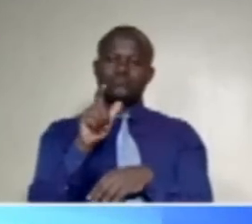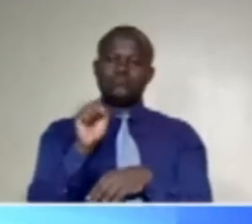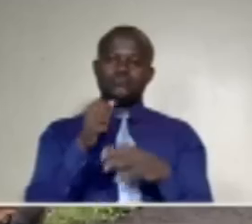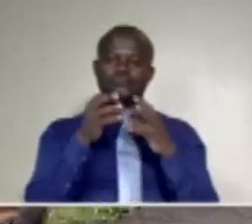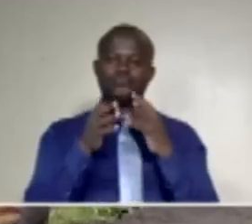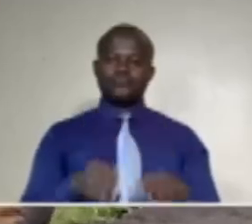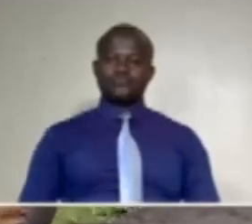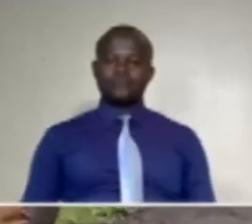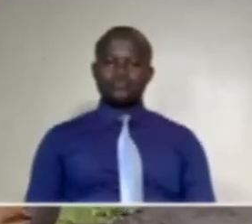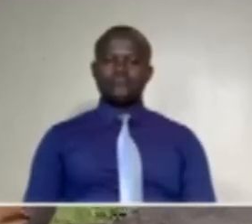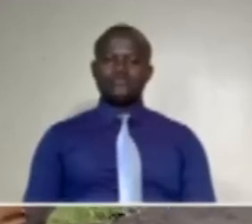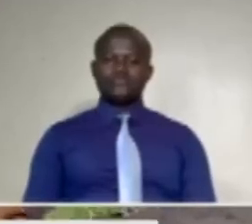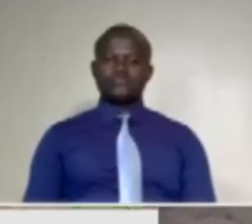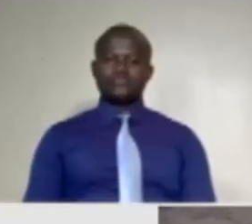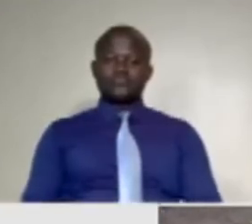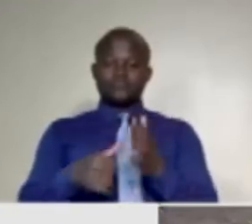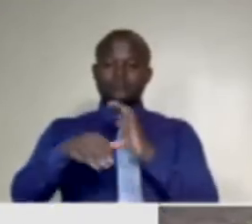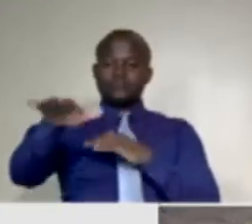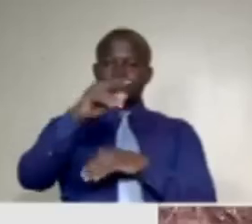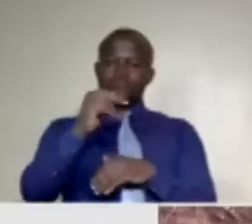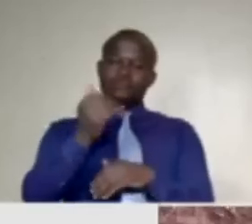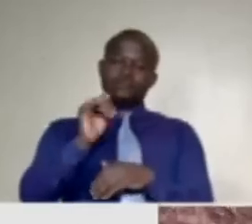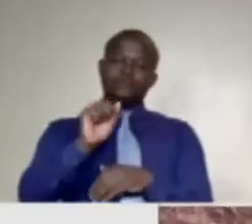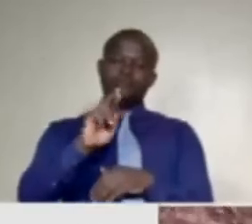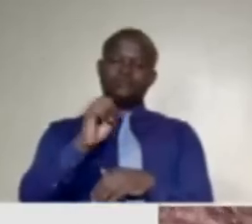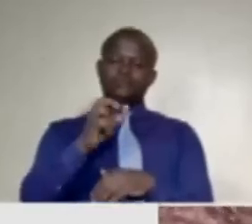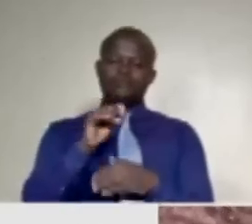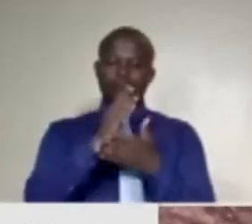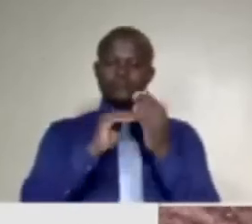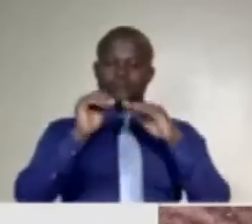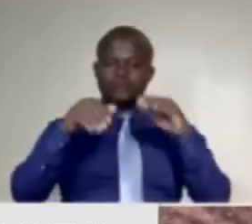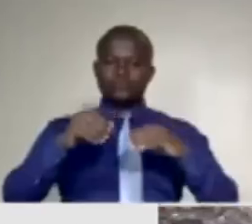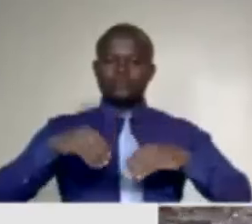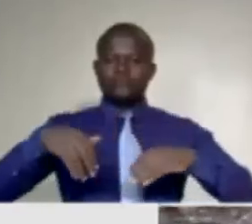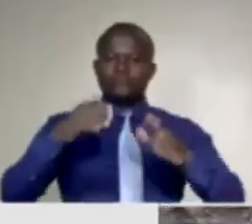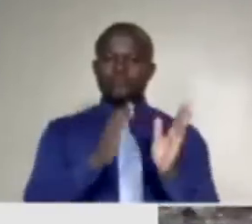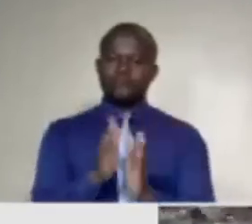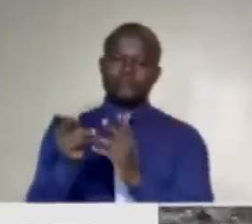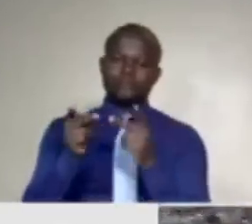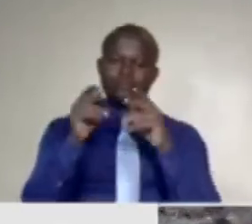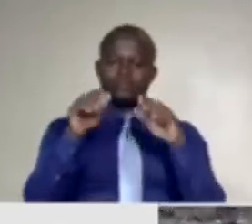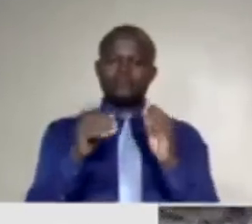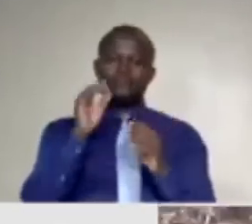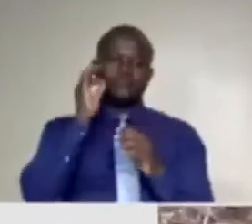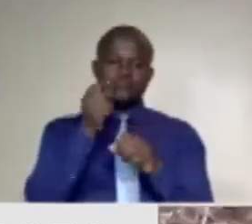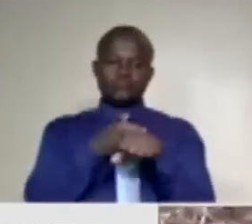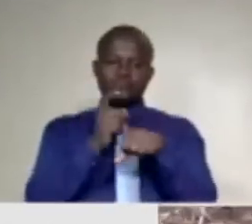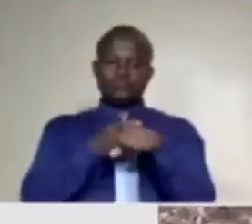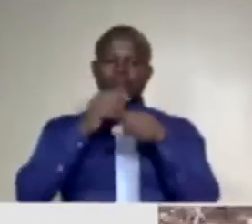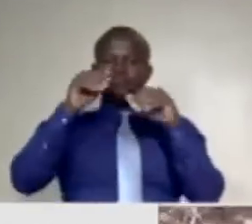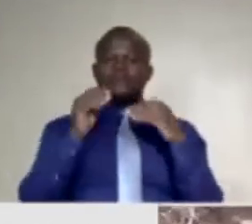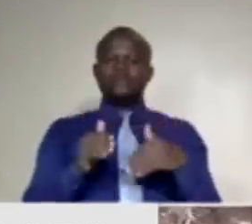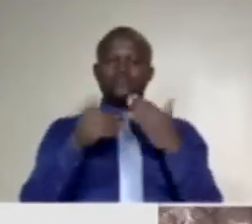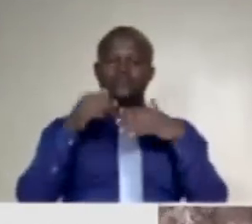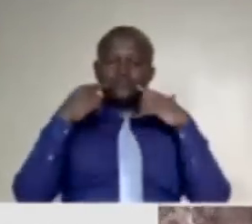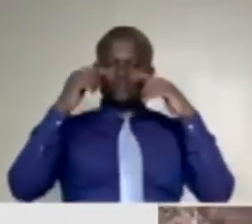arakomeza. Kibaza giherereye mu karere ka Nyaruguru, abahinzi bamwe barimo gusanza amasinde, abandi barimo gutera imbuto y'ibirayi. Aba bahinzi